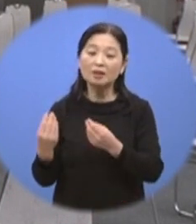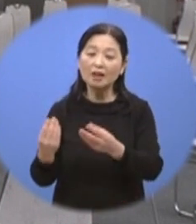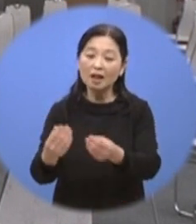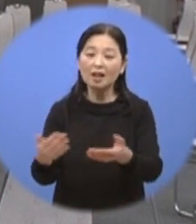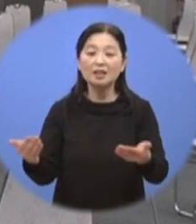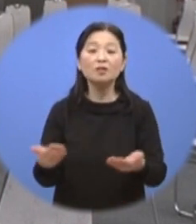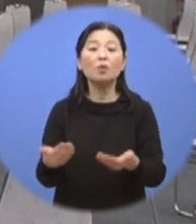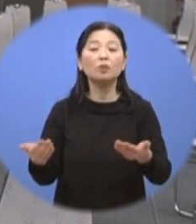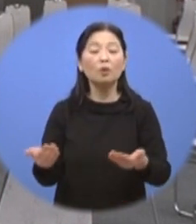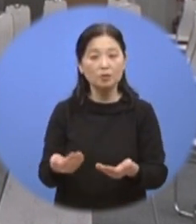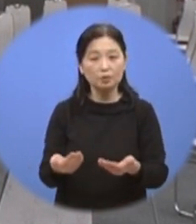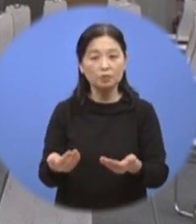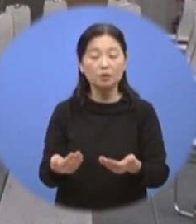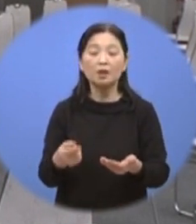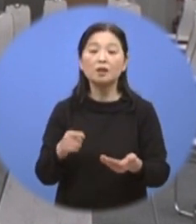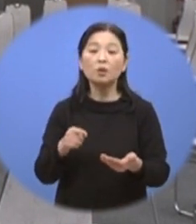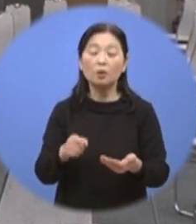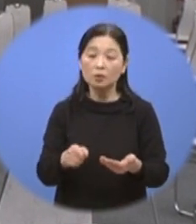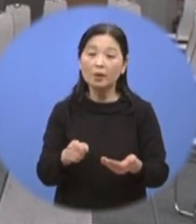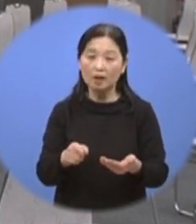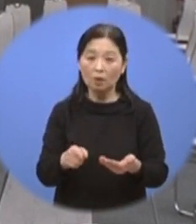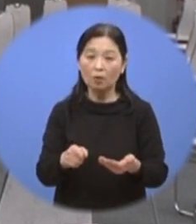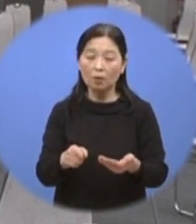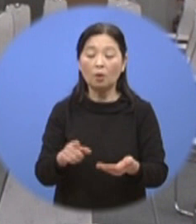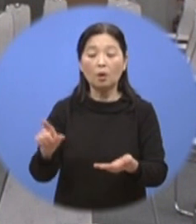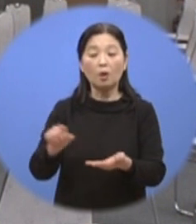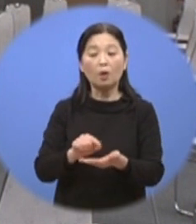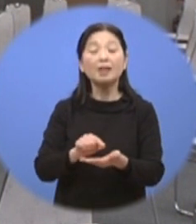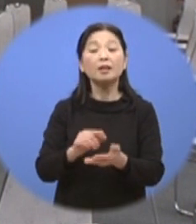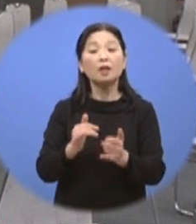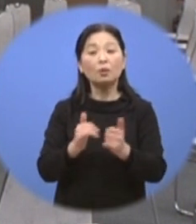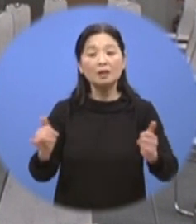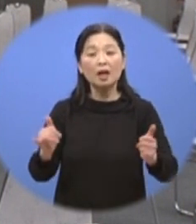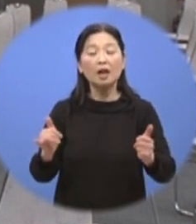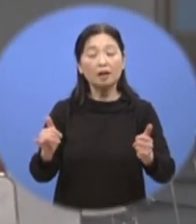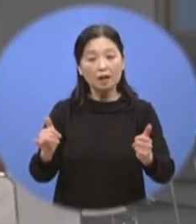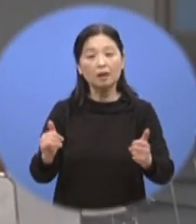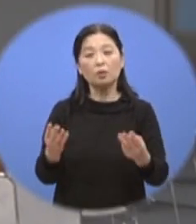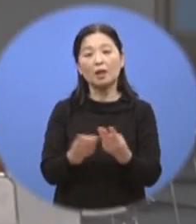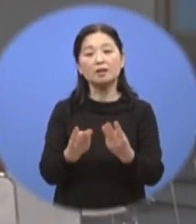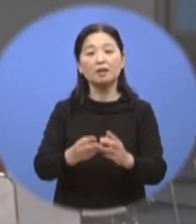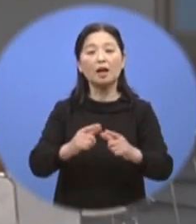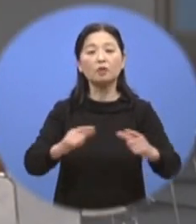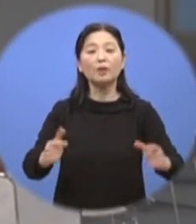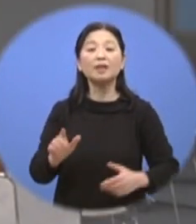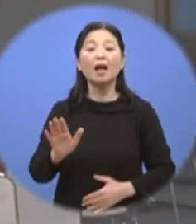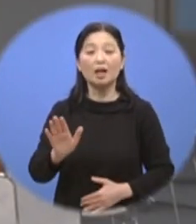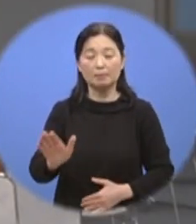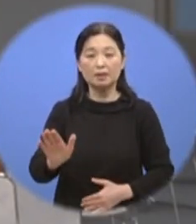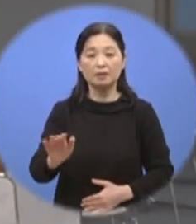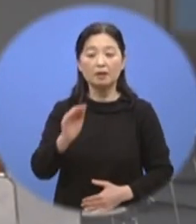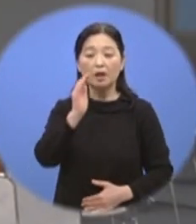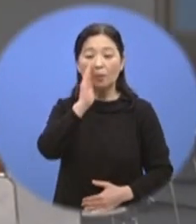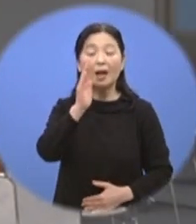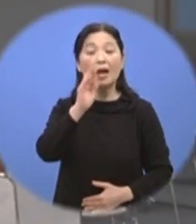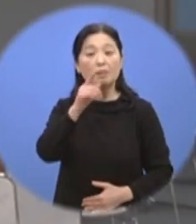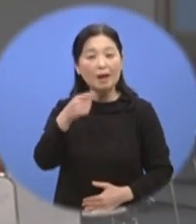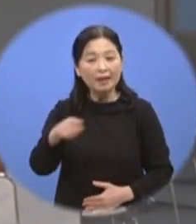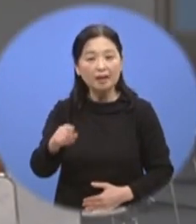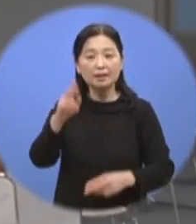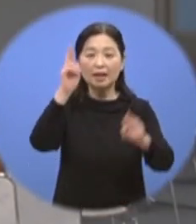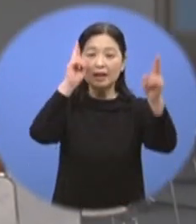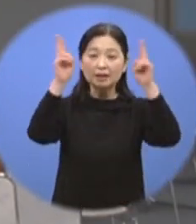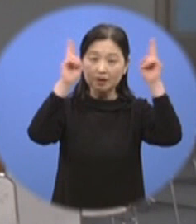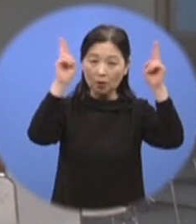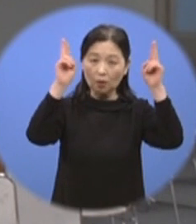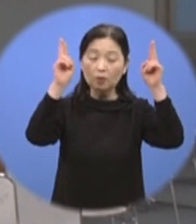するということもですね、実際に利用者増えているなという実感があります。 和歌山県がですね、まあ、県そして企業そして